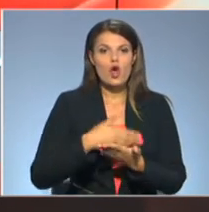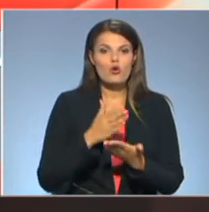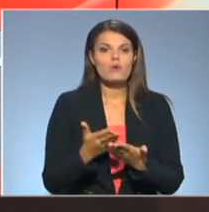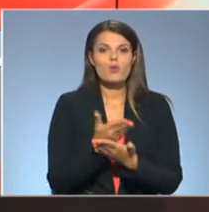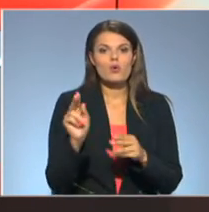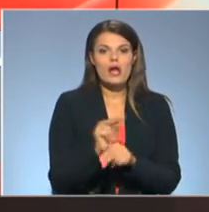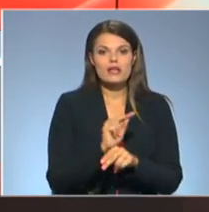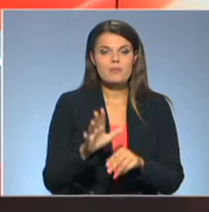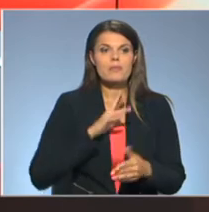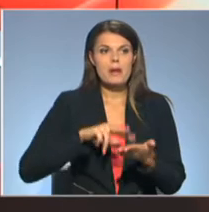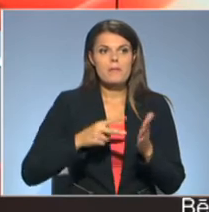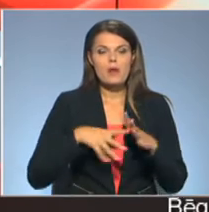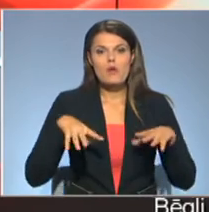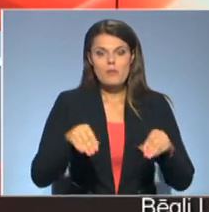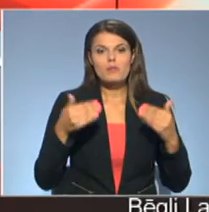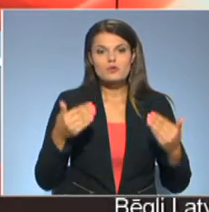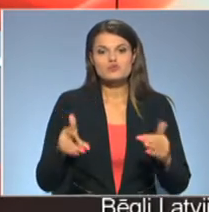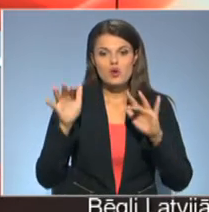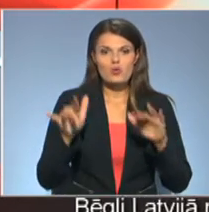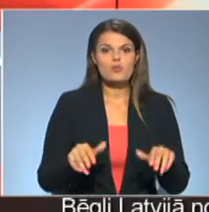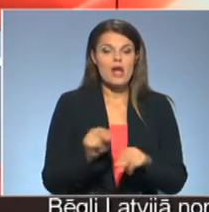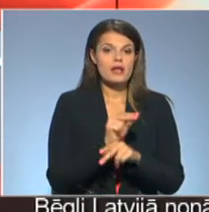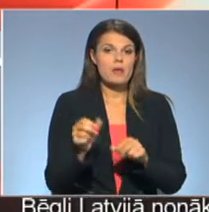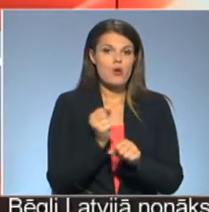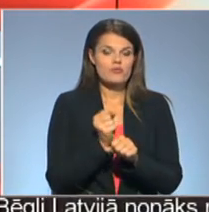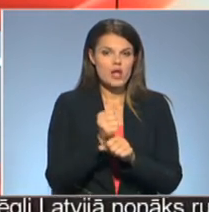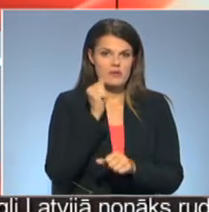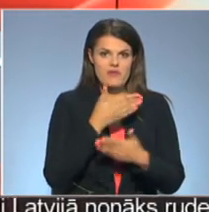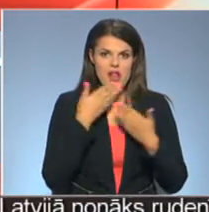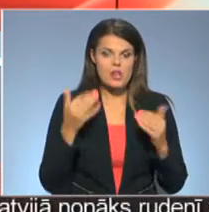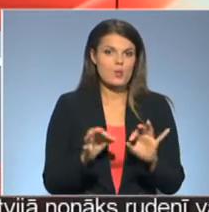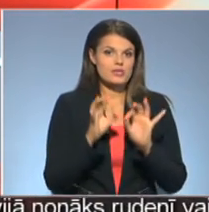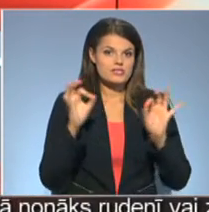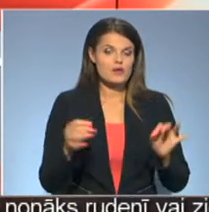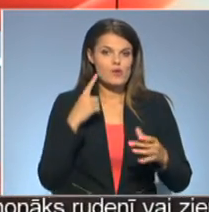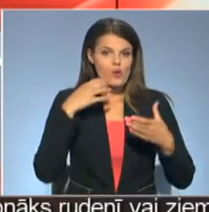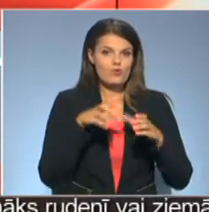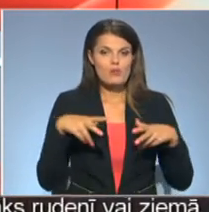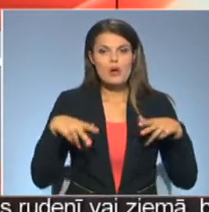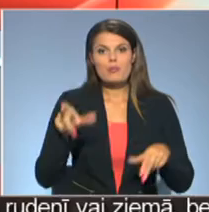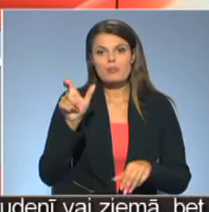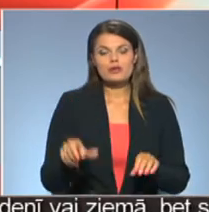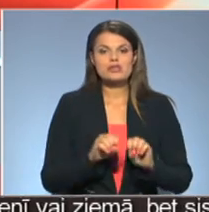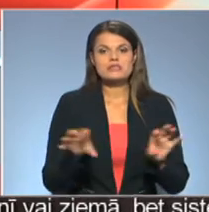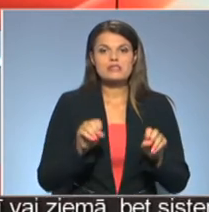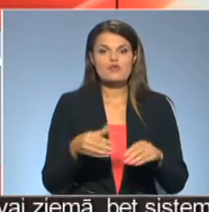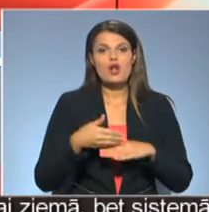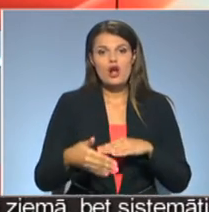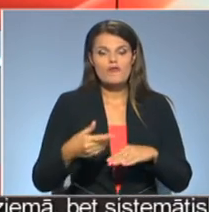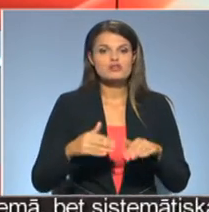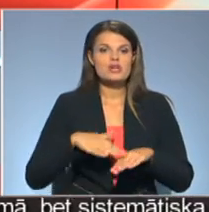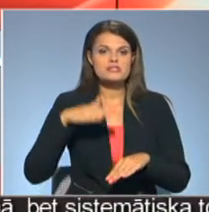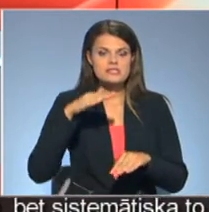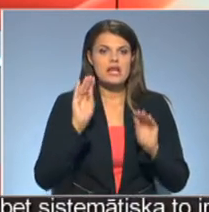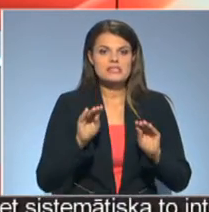kurā rekonstrukcija bija plānots pabeigt šoruden, remontdarbi pat nav vēl sākušies. Domas priekšsēdētājs skaidro kavēšanās senākus, jo